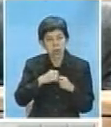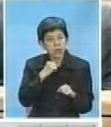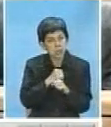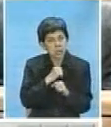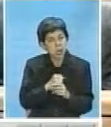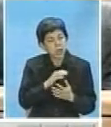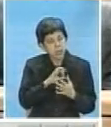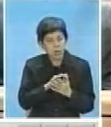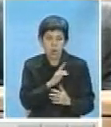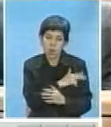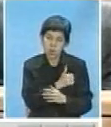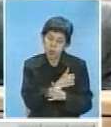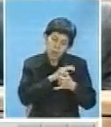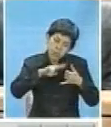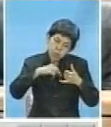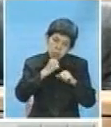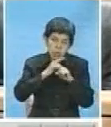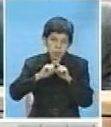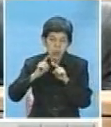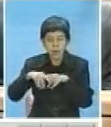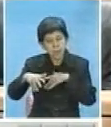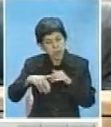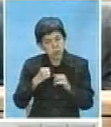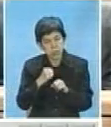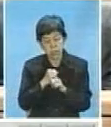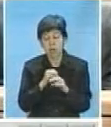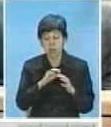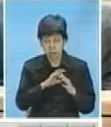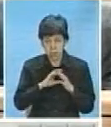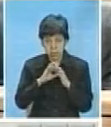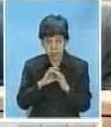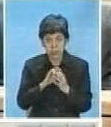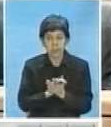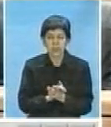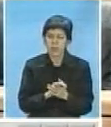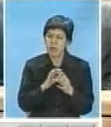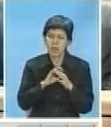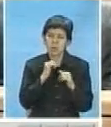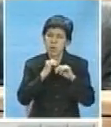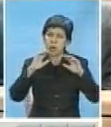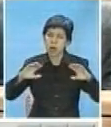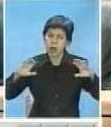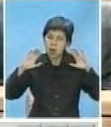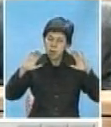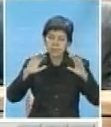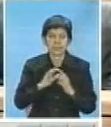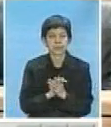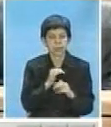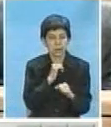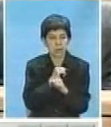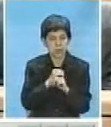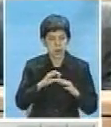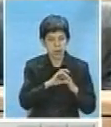ให้การรักษาพยาบาลพี่น้องประชาชนซึ่งอยู่ในภาคส่วนที่ไม่เกี่ยวกับข้าราชการหรือหน่วยงาน